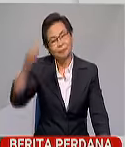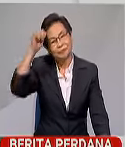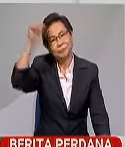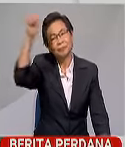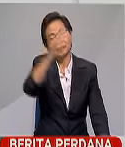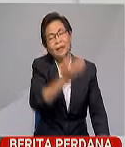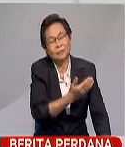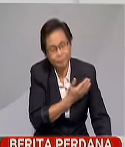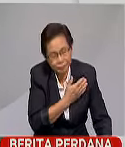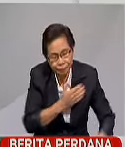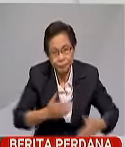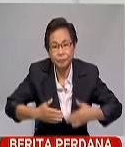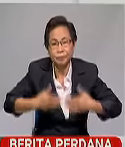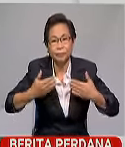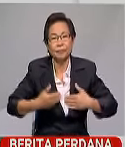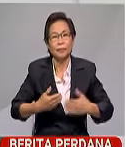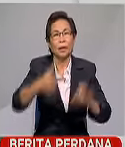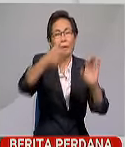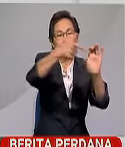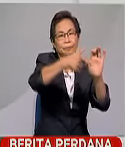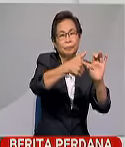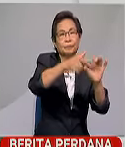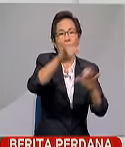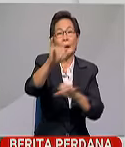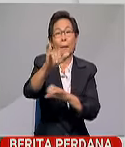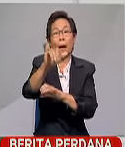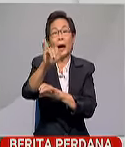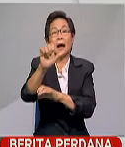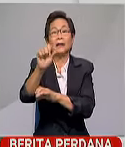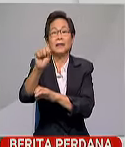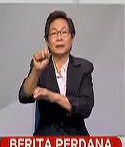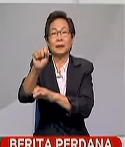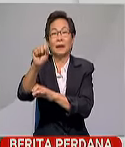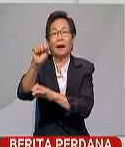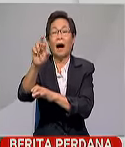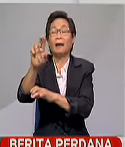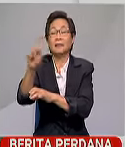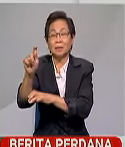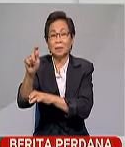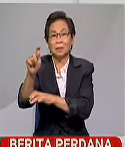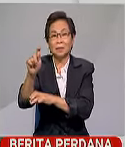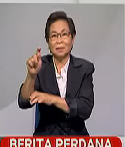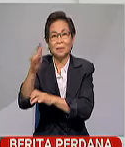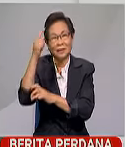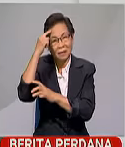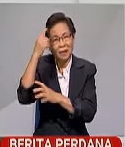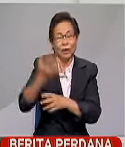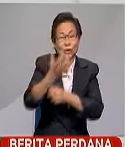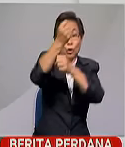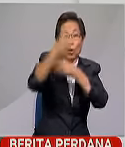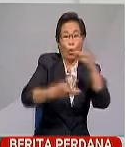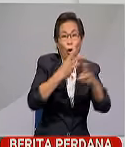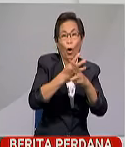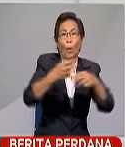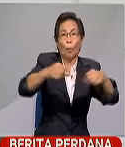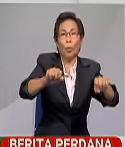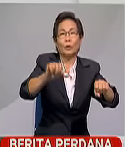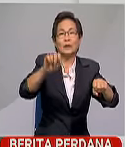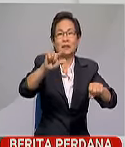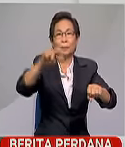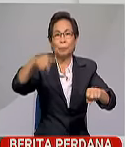Assalamualaikum dan salam sejahtera. Petronas Yamaha Sepang Racing Team SRT menganggap hasrat juara dunia MotoGP 7